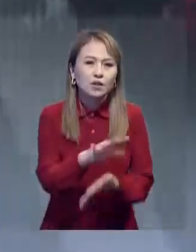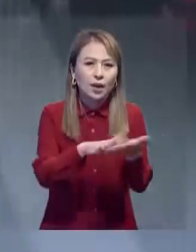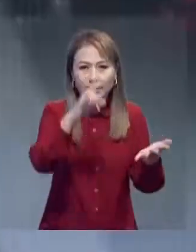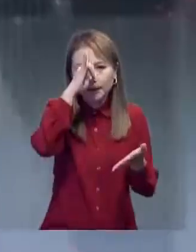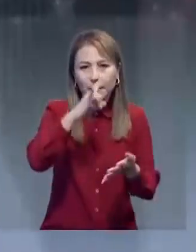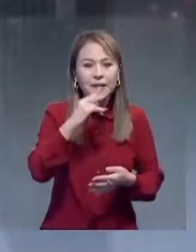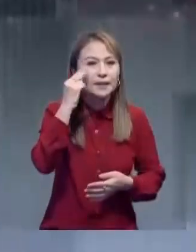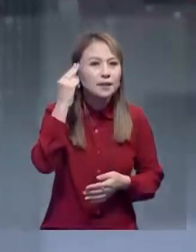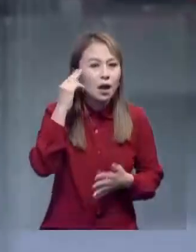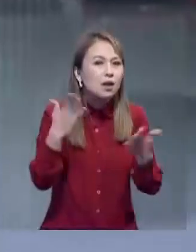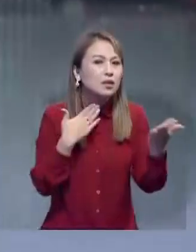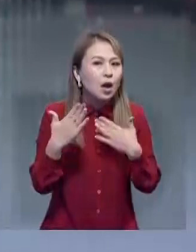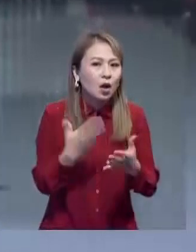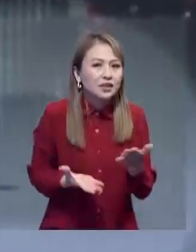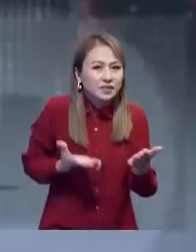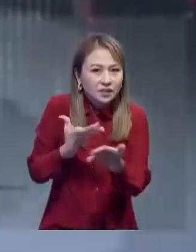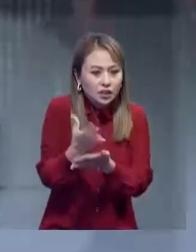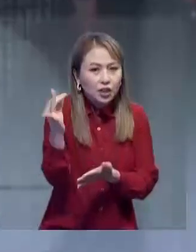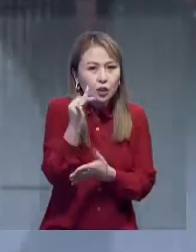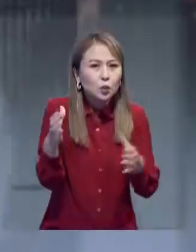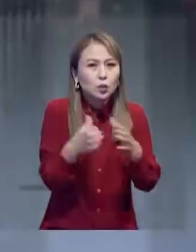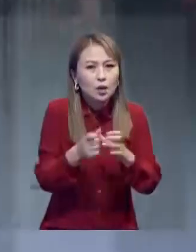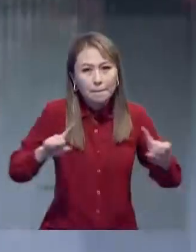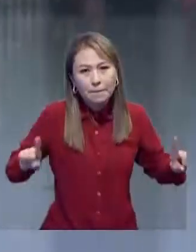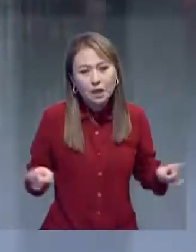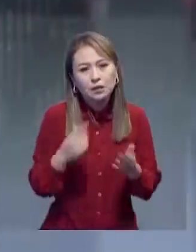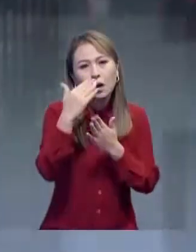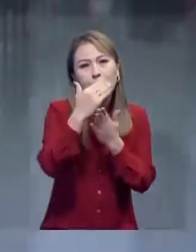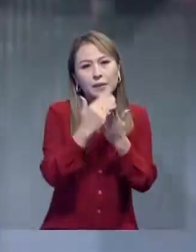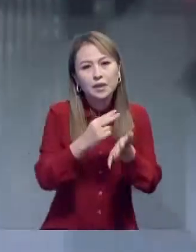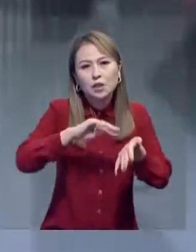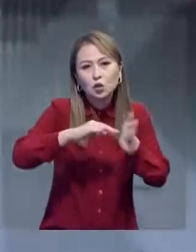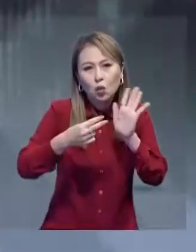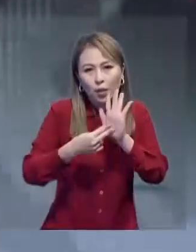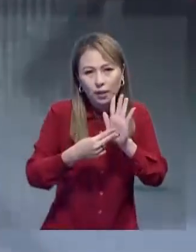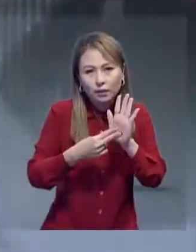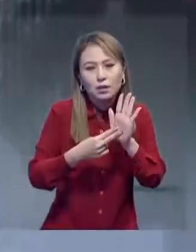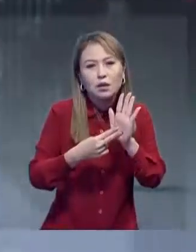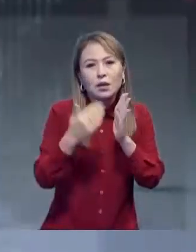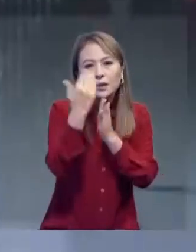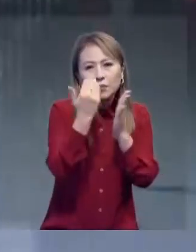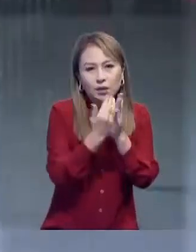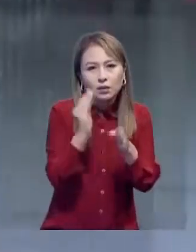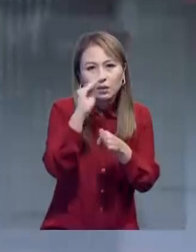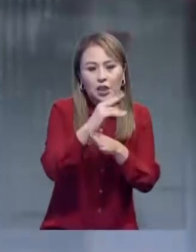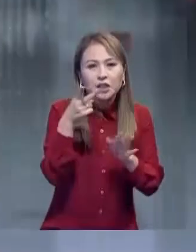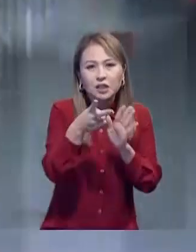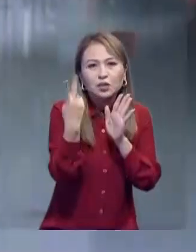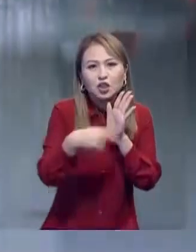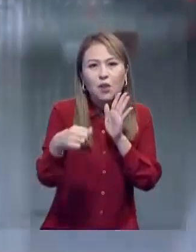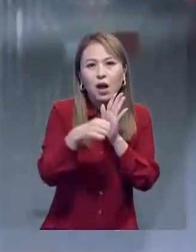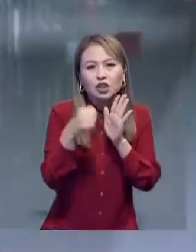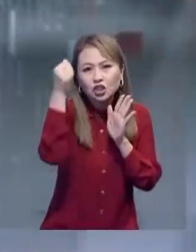Жалғастырамыз, ал Қазақстан мен Қытай арасында өзара инвестиция және индустрияландыру бағытталған бірлескен жобаларының тізбесі кеңейді.